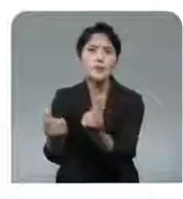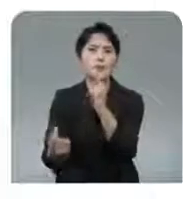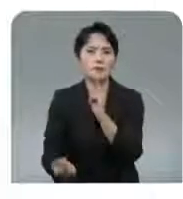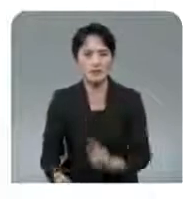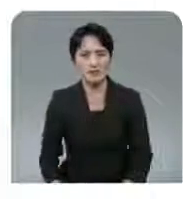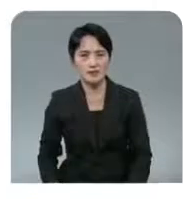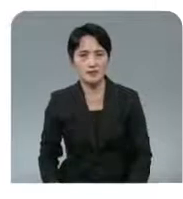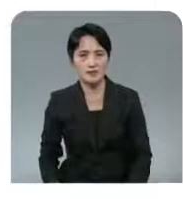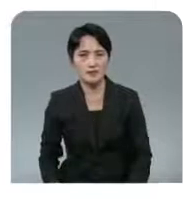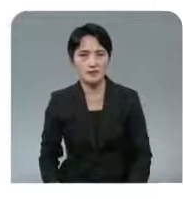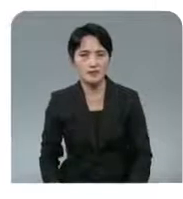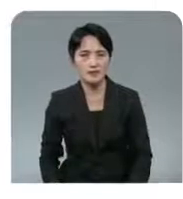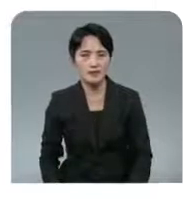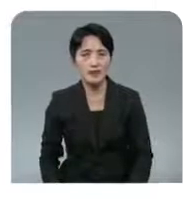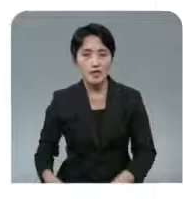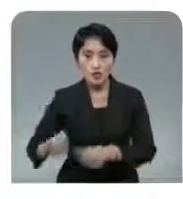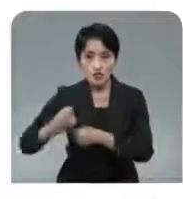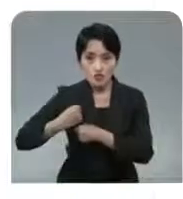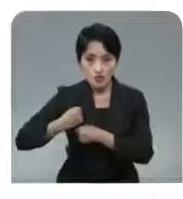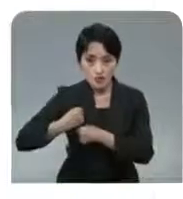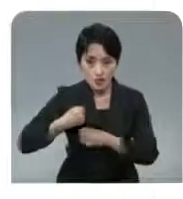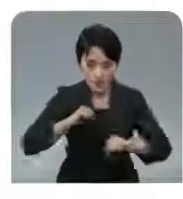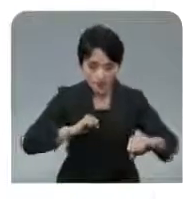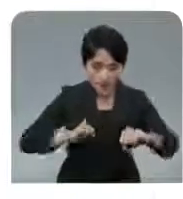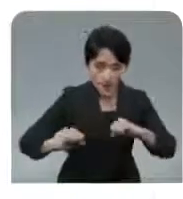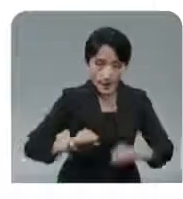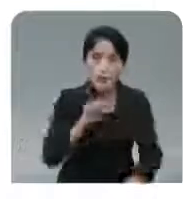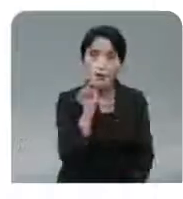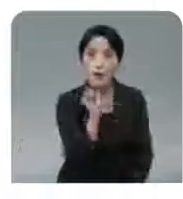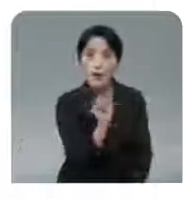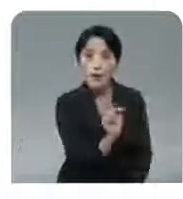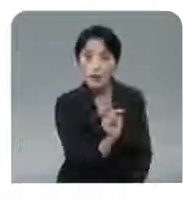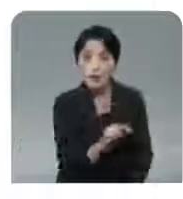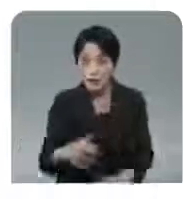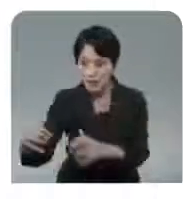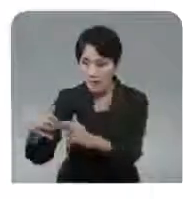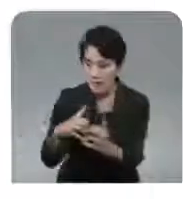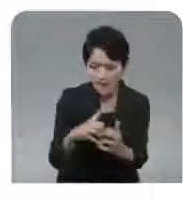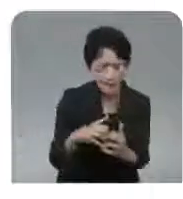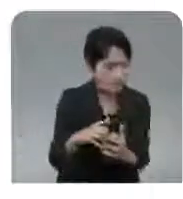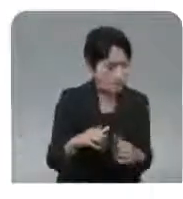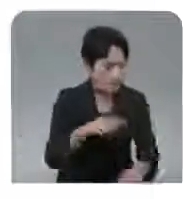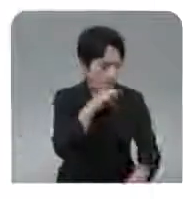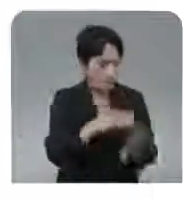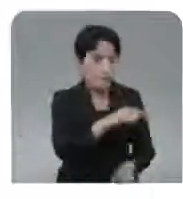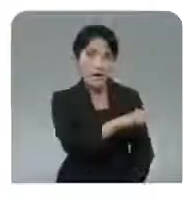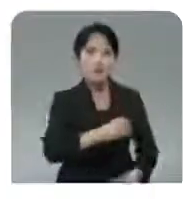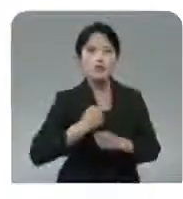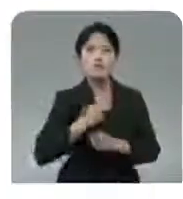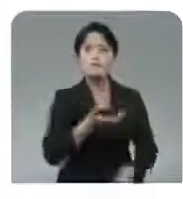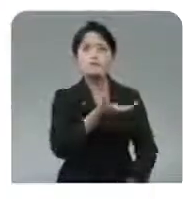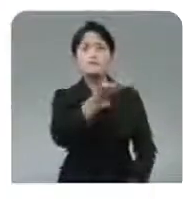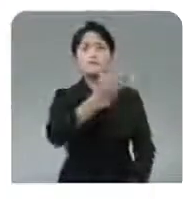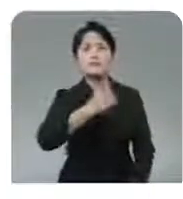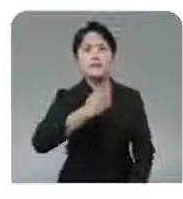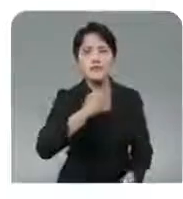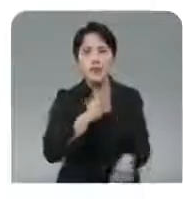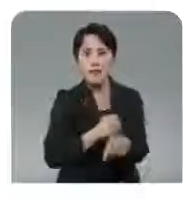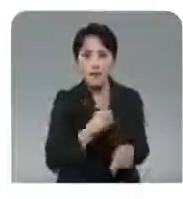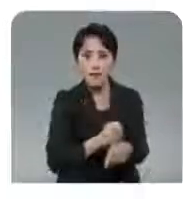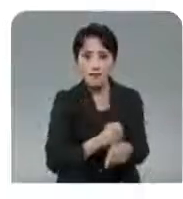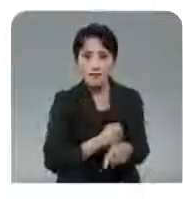минобороны республики кореи подтвердили что с 10 по 13 август южнокорейские американские военные формате компьютерного